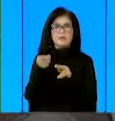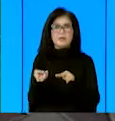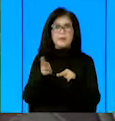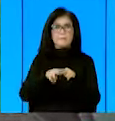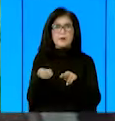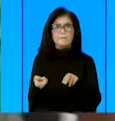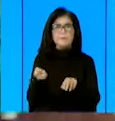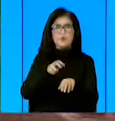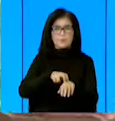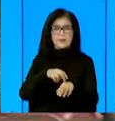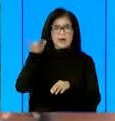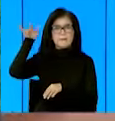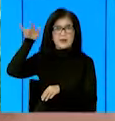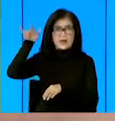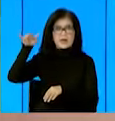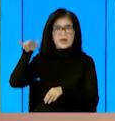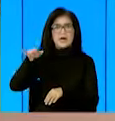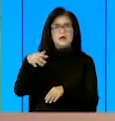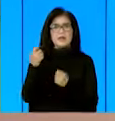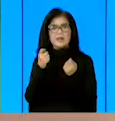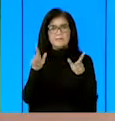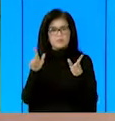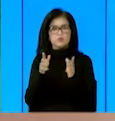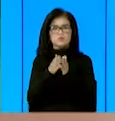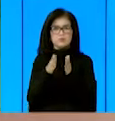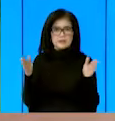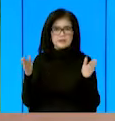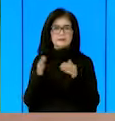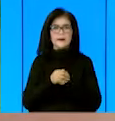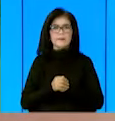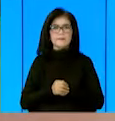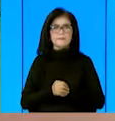di Bandara Soekarno Hatta seiring berakhirnya libur cuti bersama